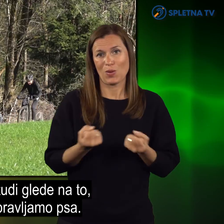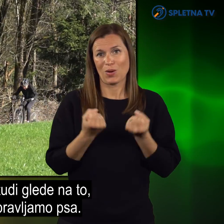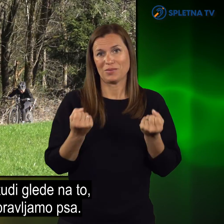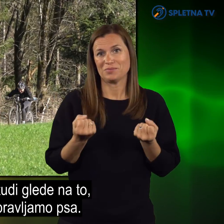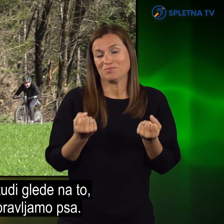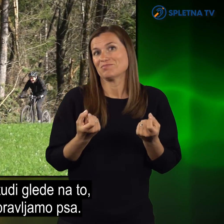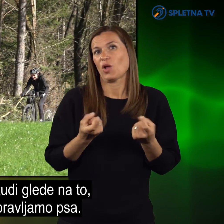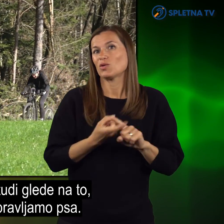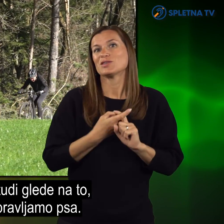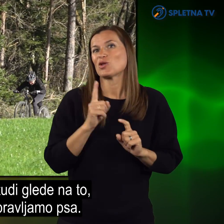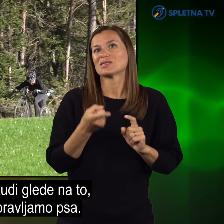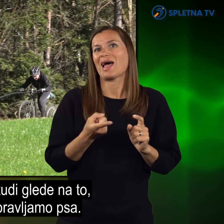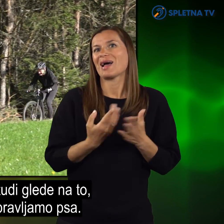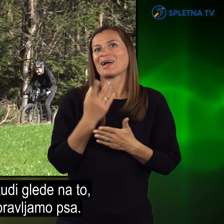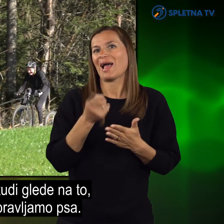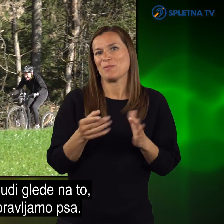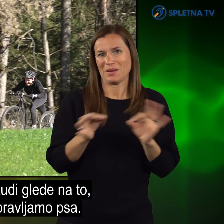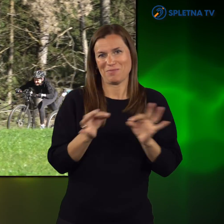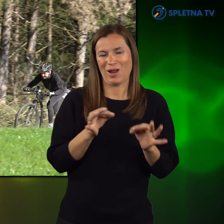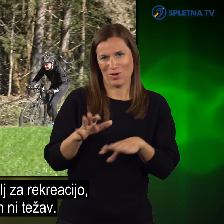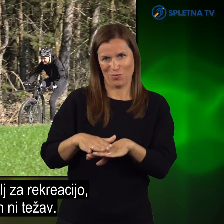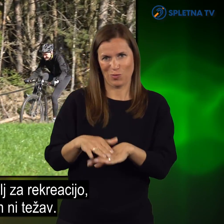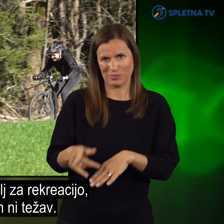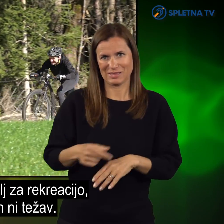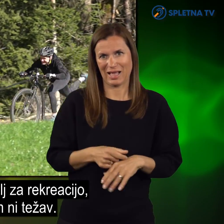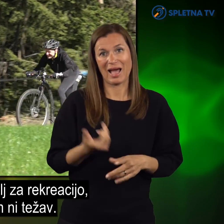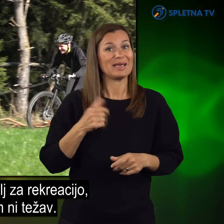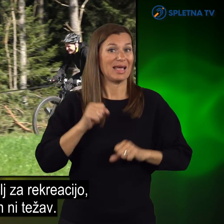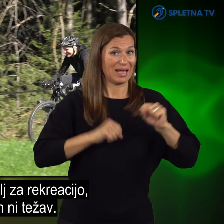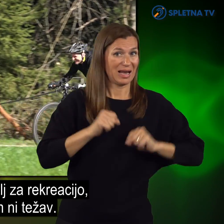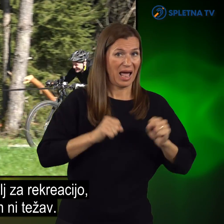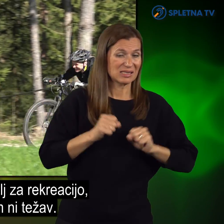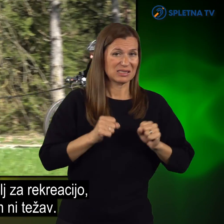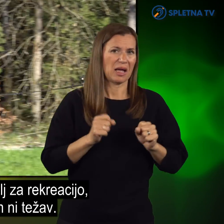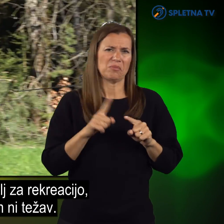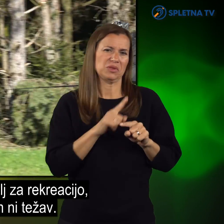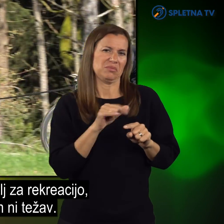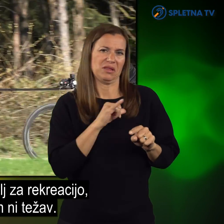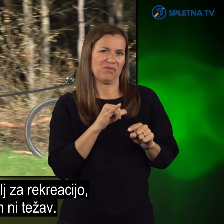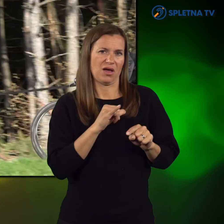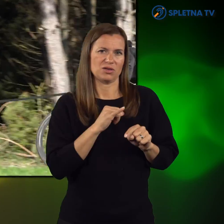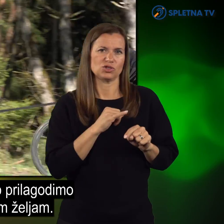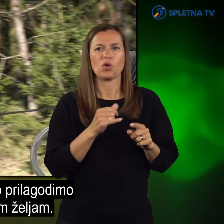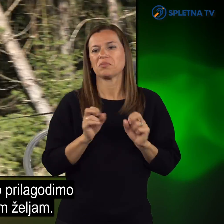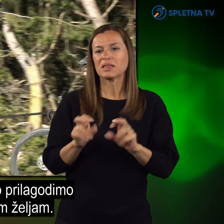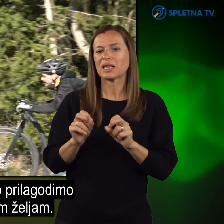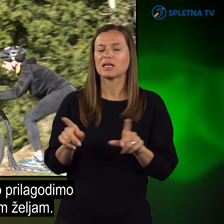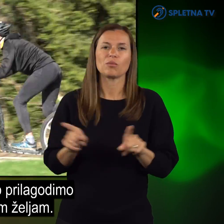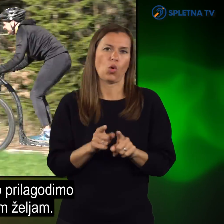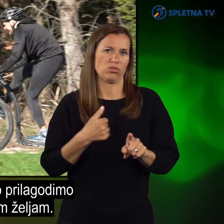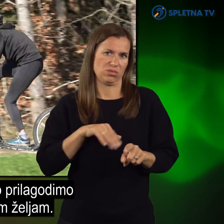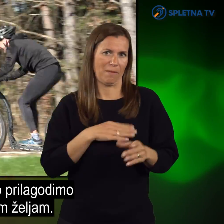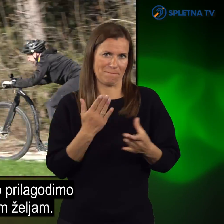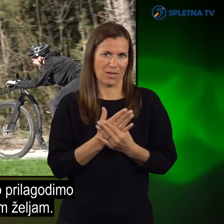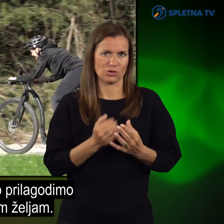to, na kaj psa pripravljamo, se pravi, se gre za neko rekreacijo, potem niti ni važen, pač ga treniramo tako,